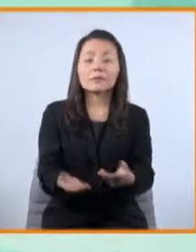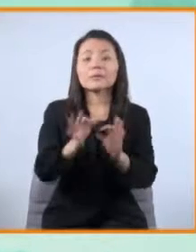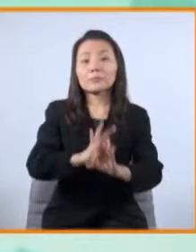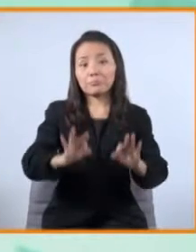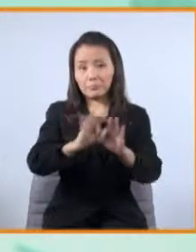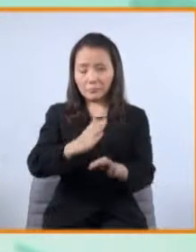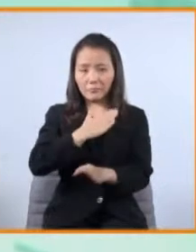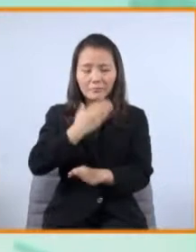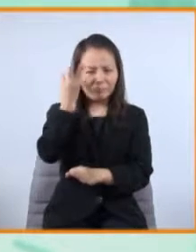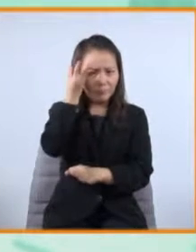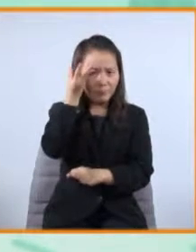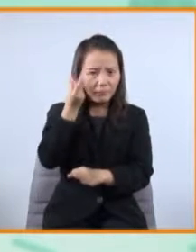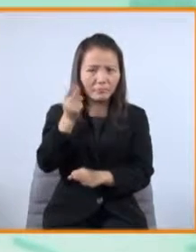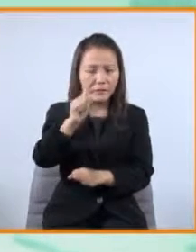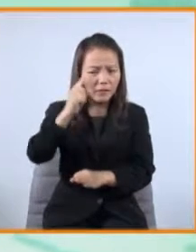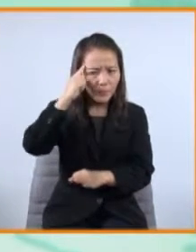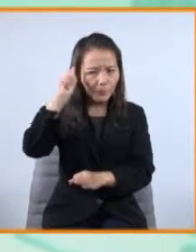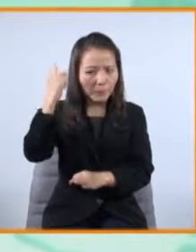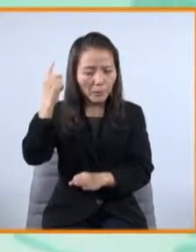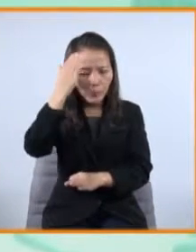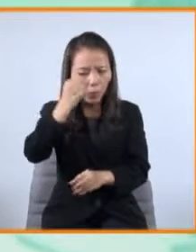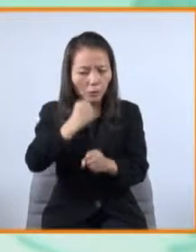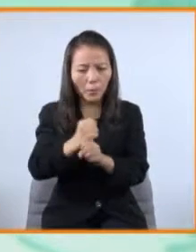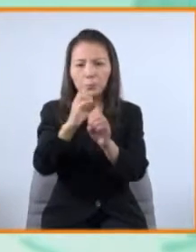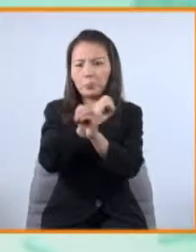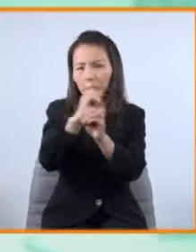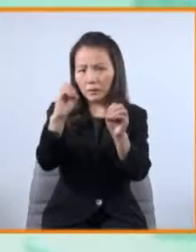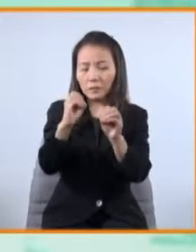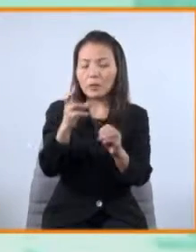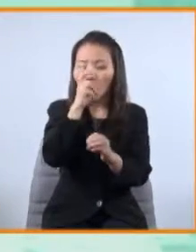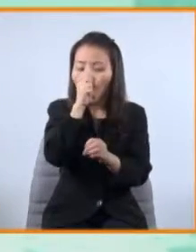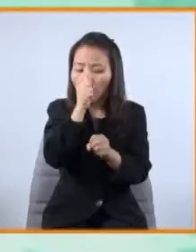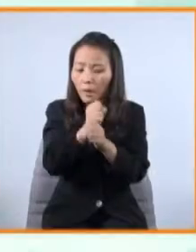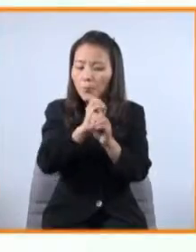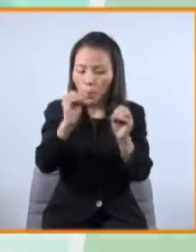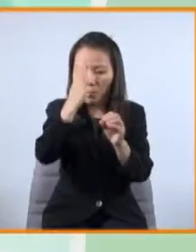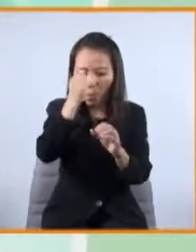ดถึงสิ่งใหม่ๆที่เรายังไม่เคยลองนะครับเราต้องออกไปหาความ